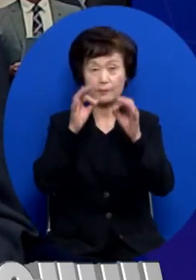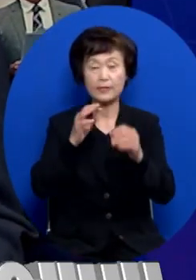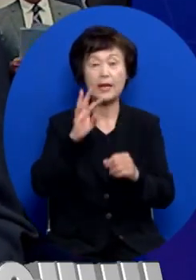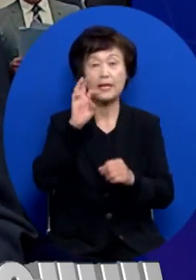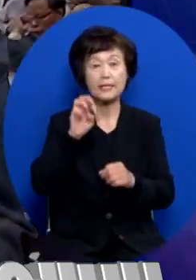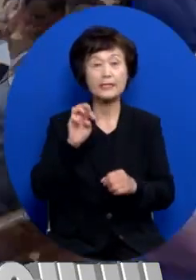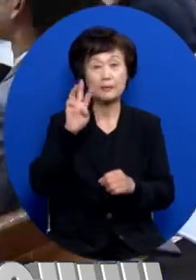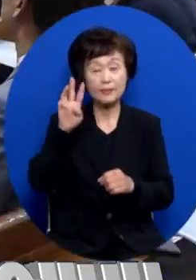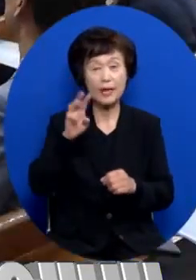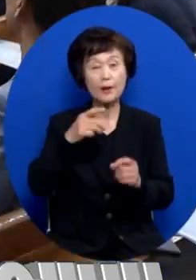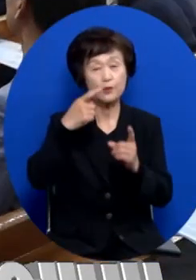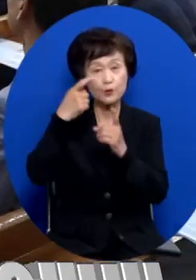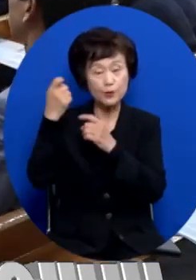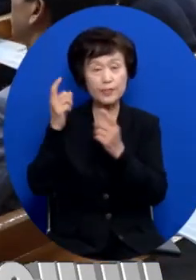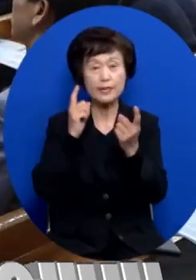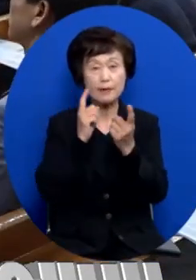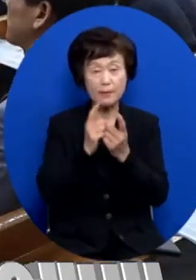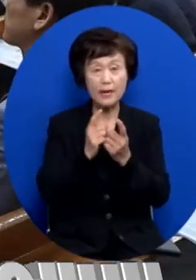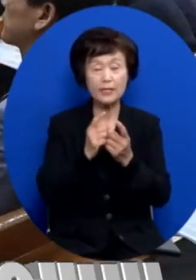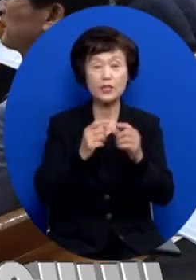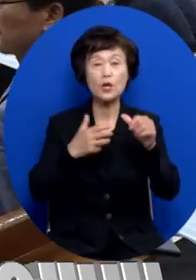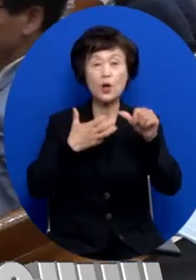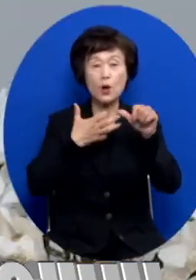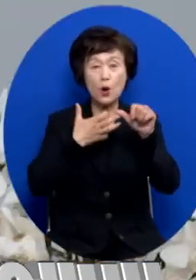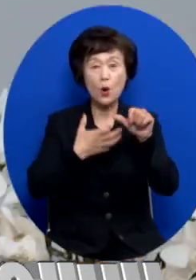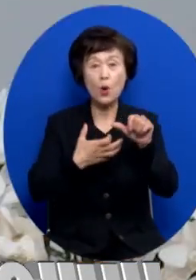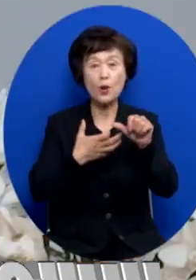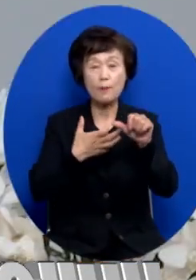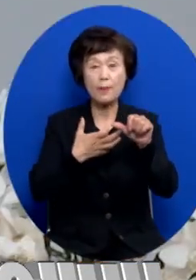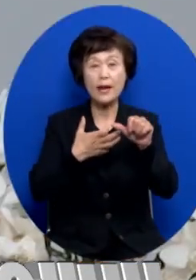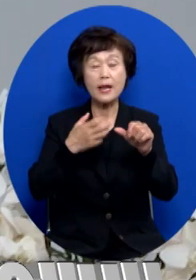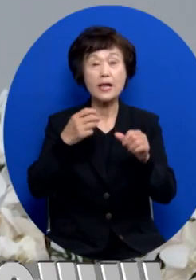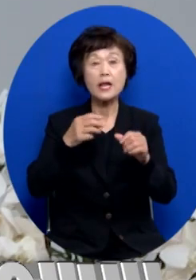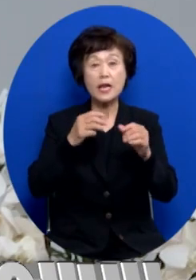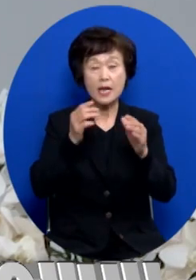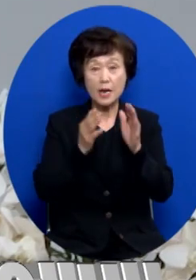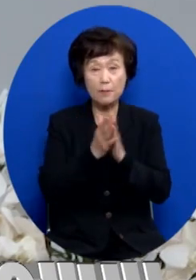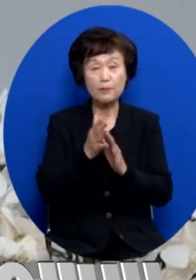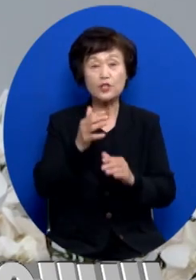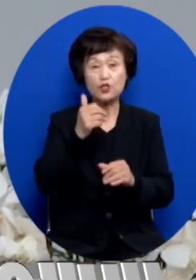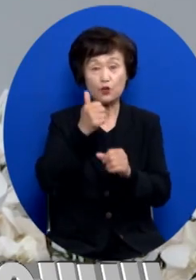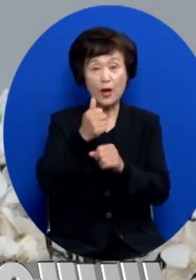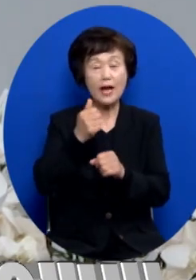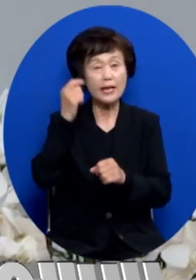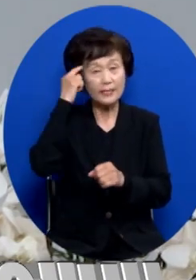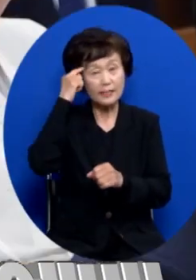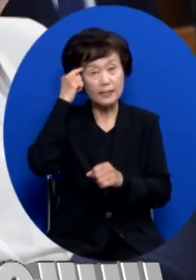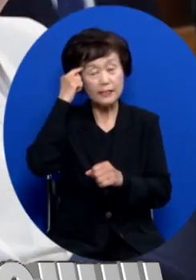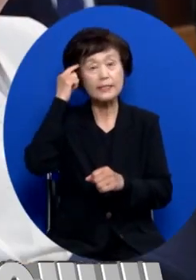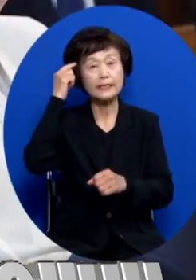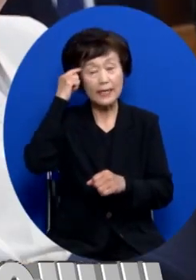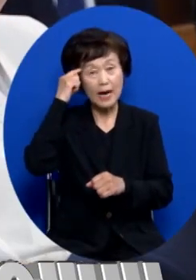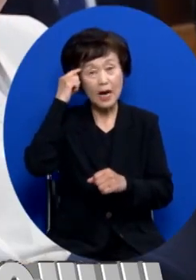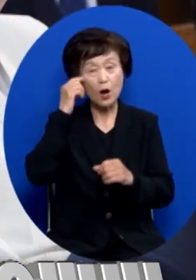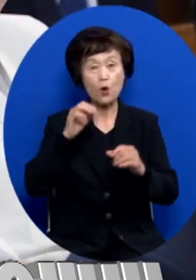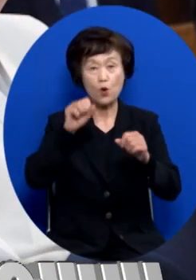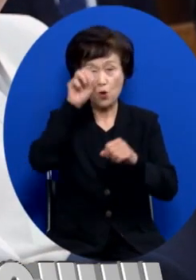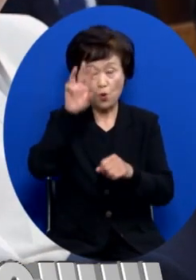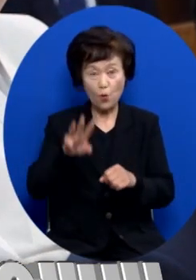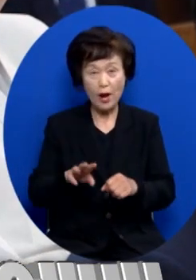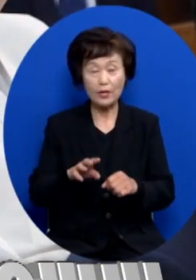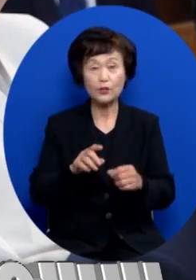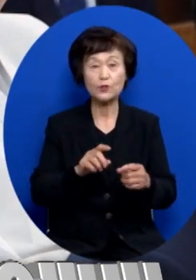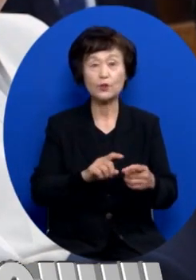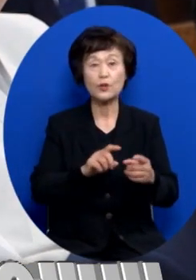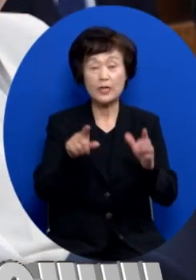제43주기를 맞은 5.18 민주화운동을 기억하고 그 정신을 이어가기 위해 광주, 전남 지역 기독단체들이 연합해 예배를